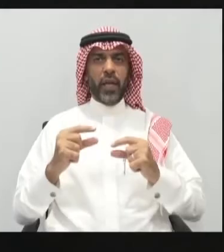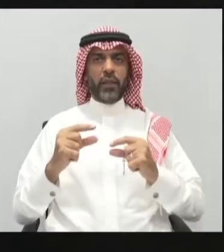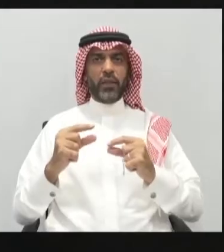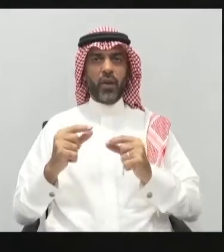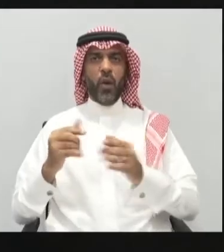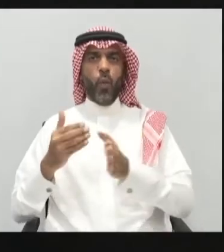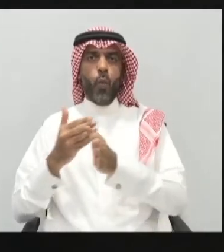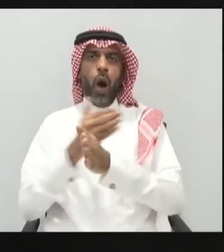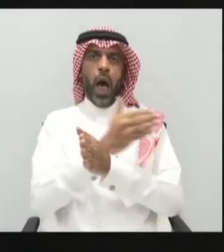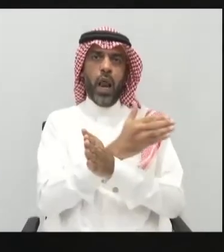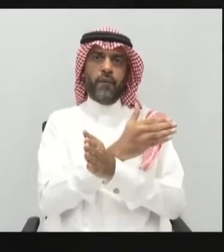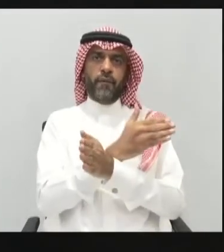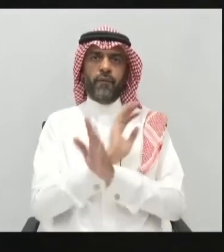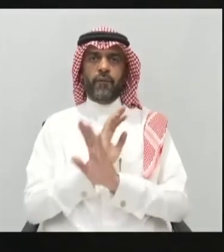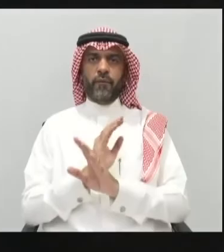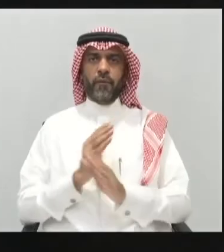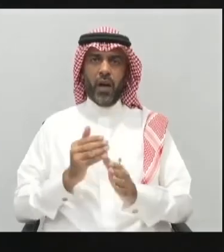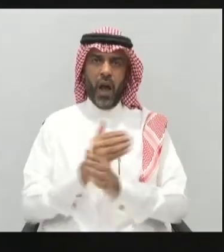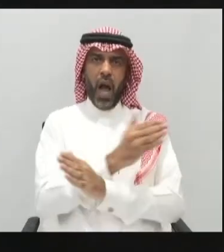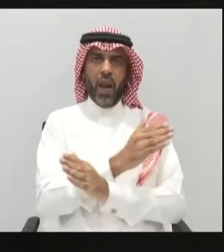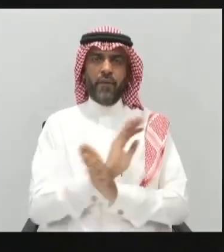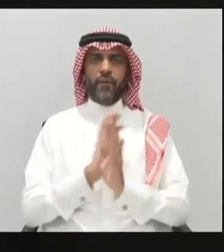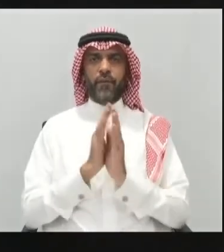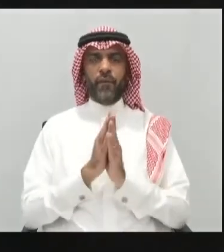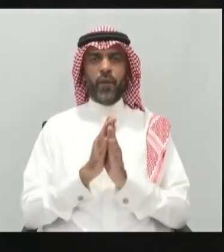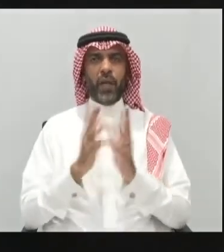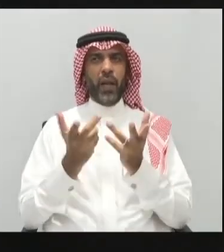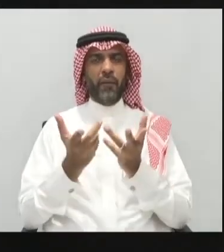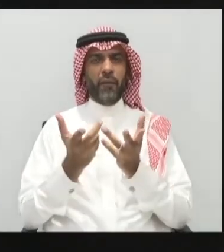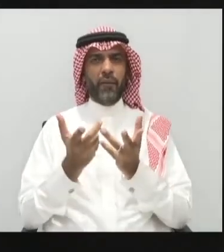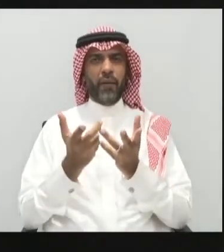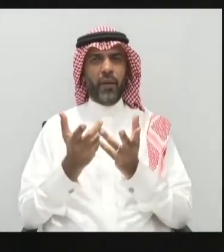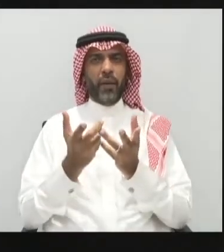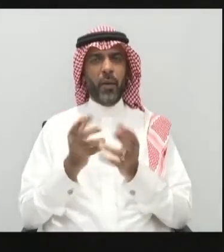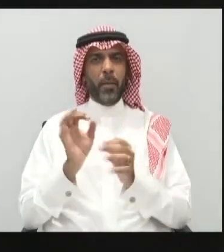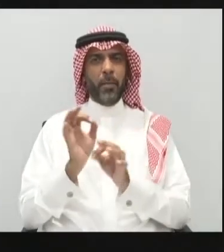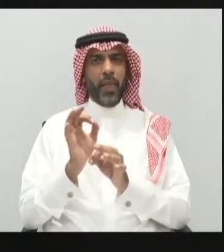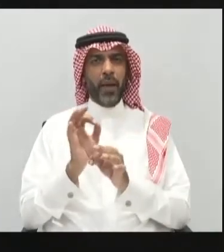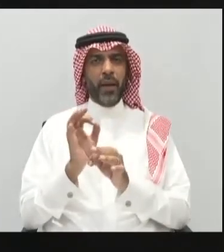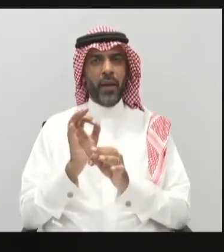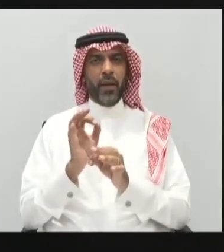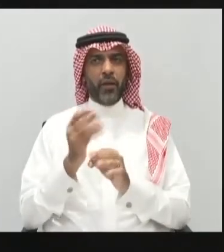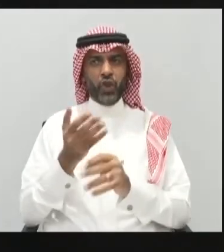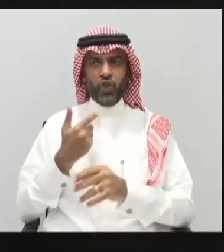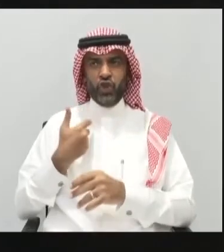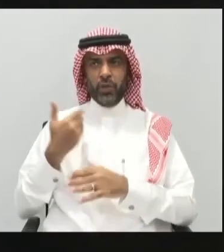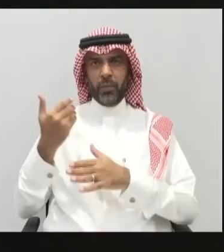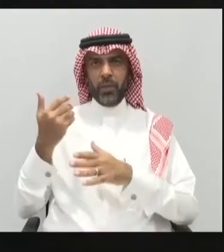ناتي بشيء مخالف كيف ناتي بشيء مخالف هو مثلا اني اتي ببرهان